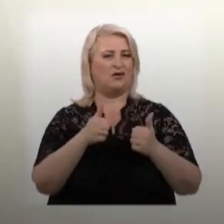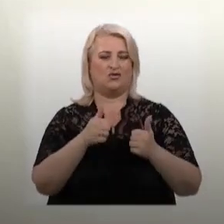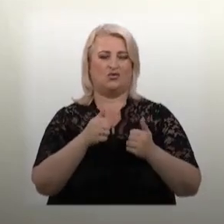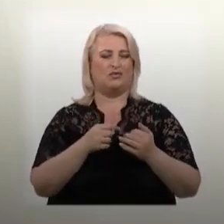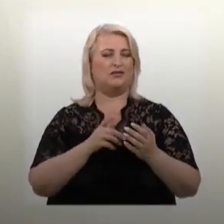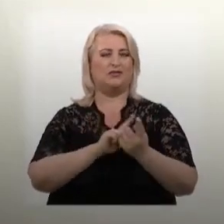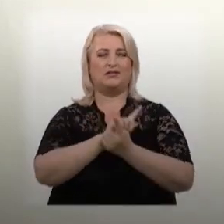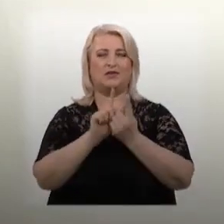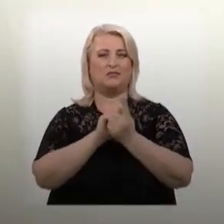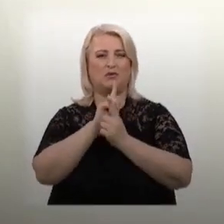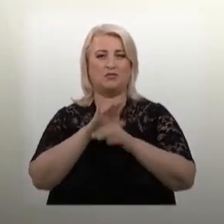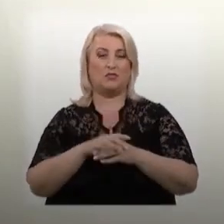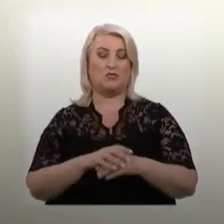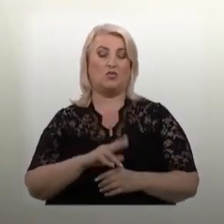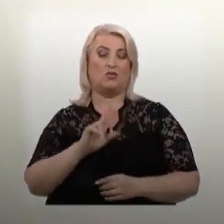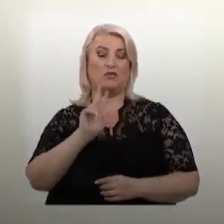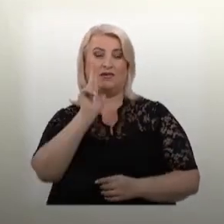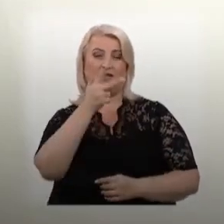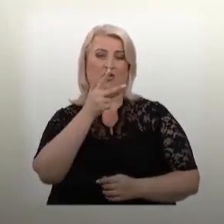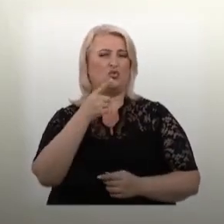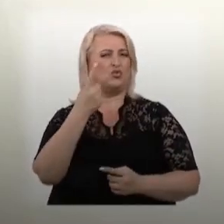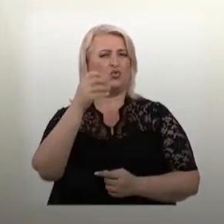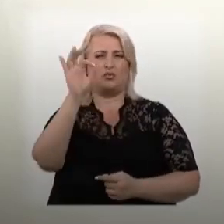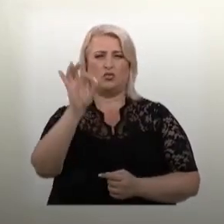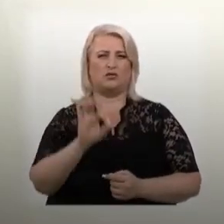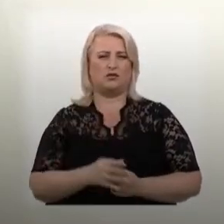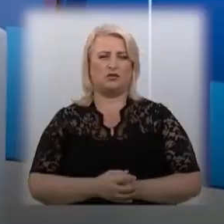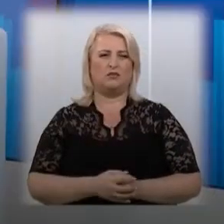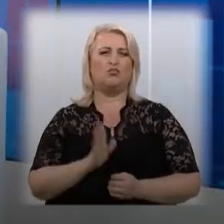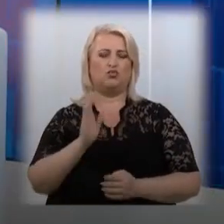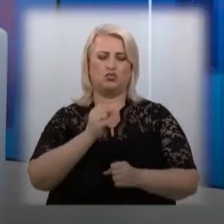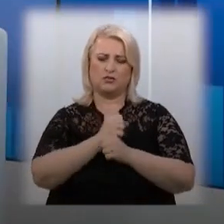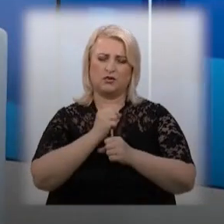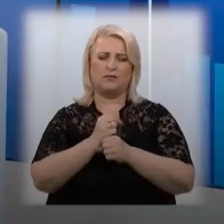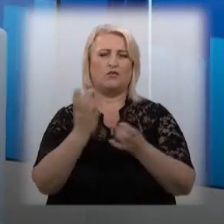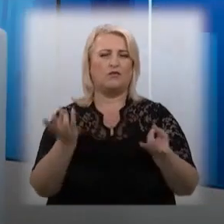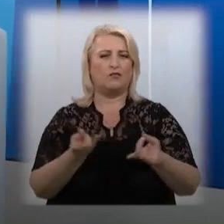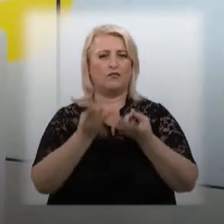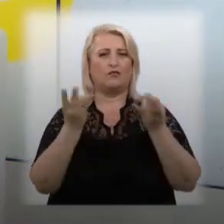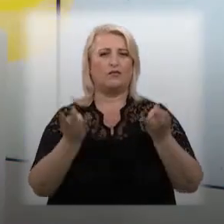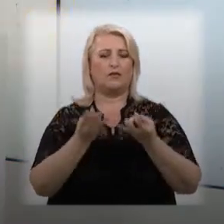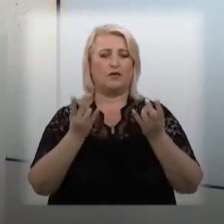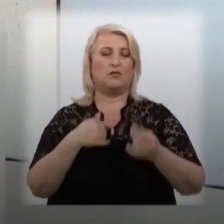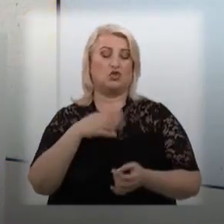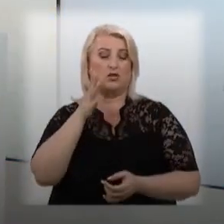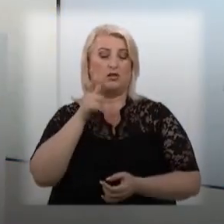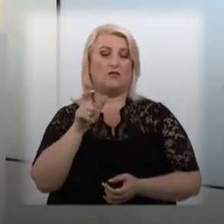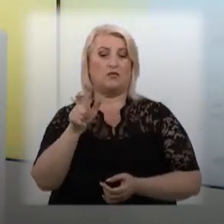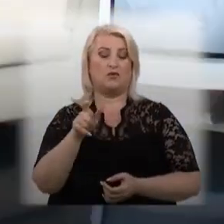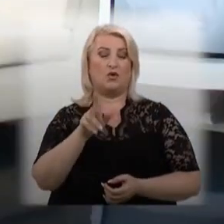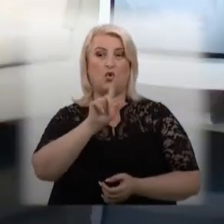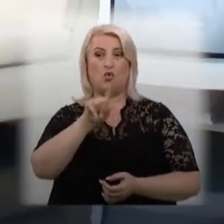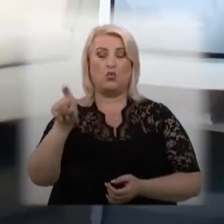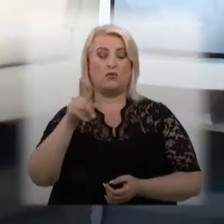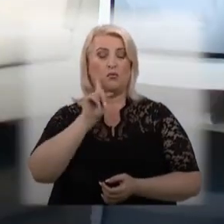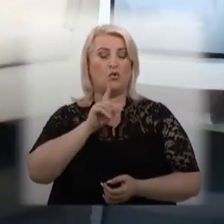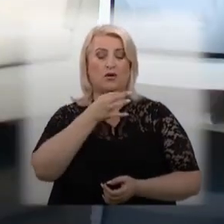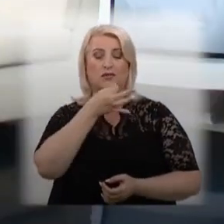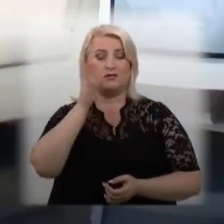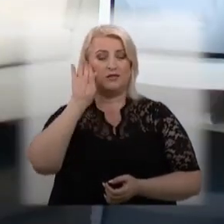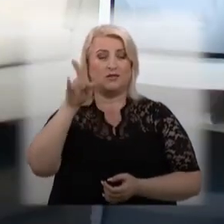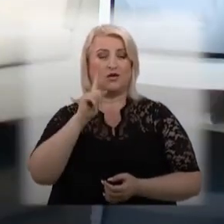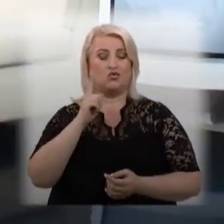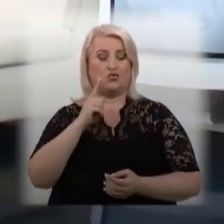oase în următorii trei ani de zile o sută de pași să funcționeze se temă etapă în care oamenii nu știu ce înseamnă pagina de Facebook între Da